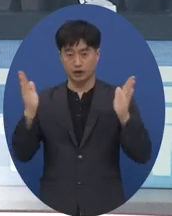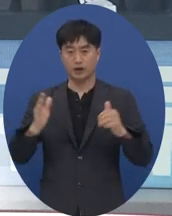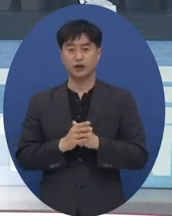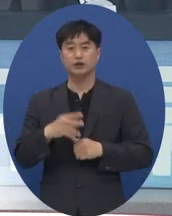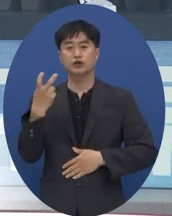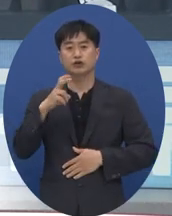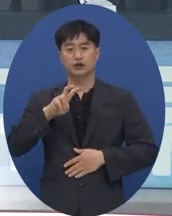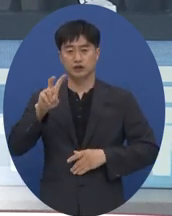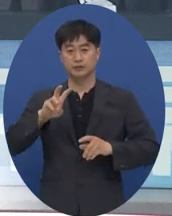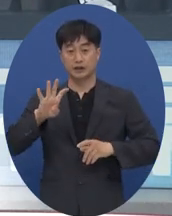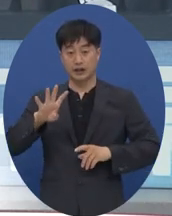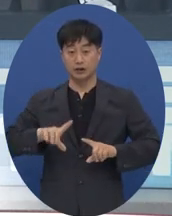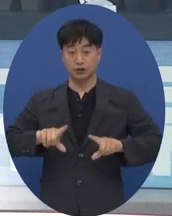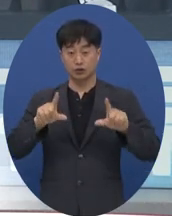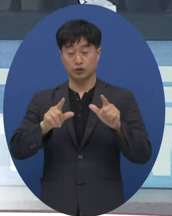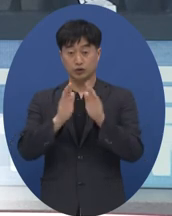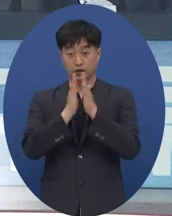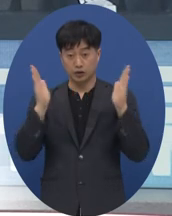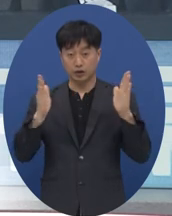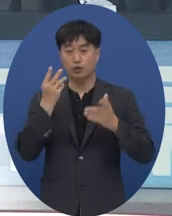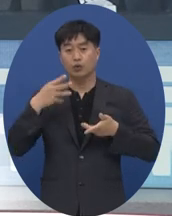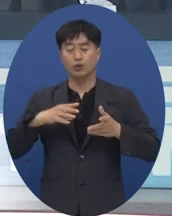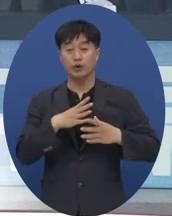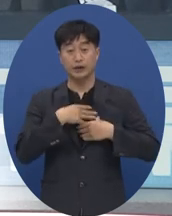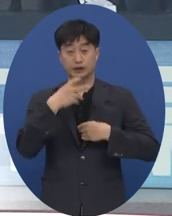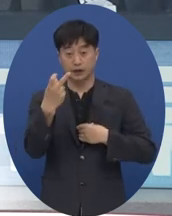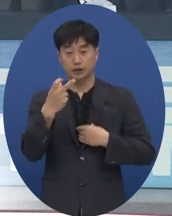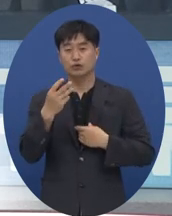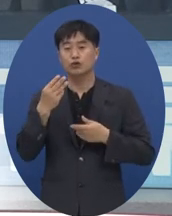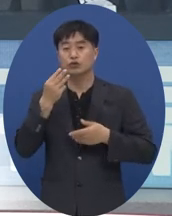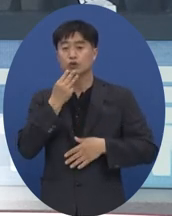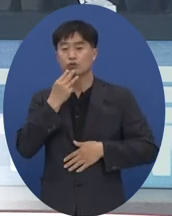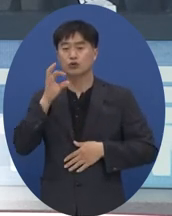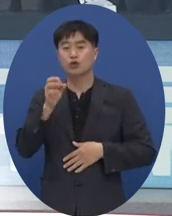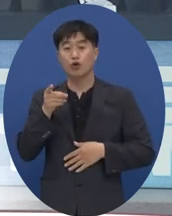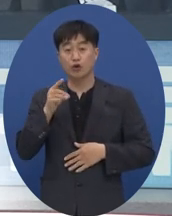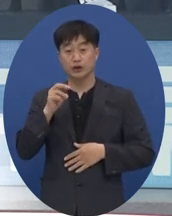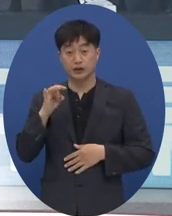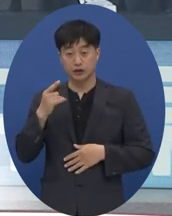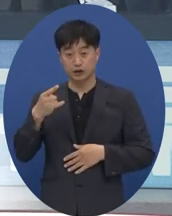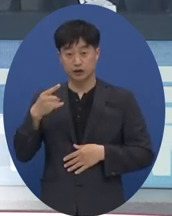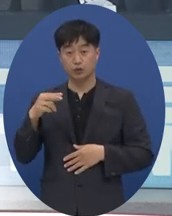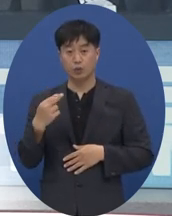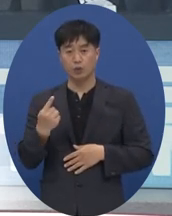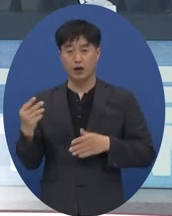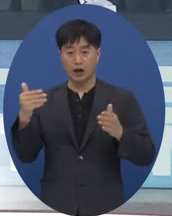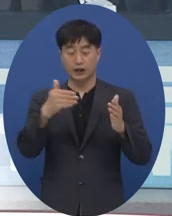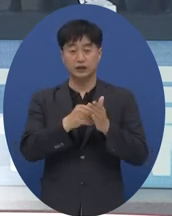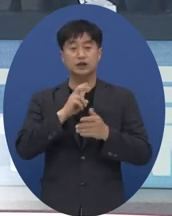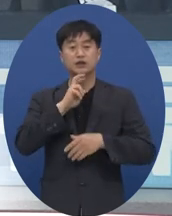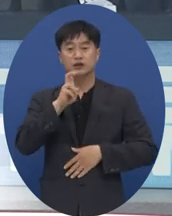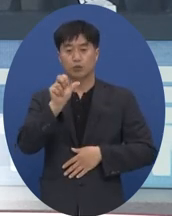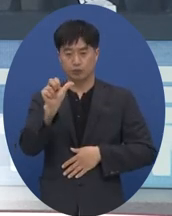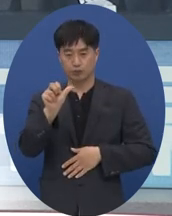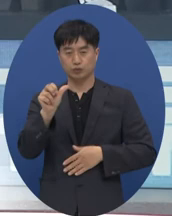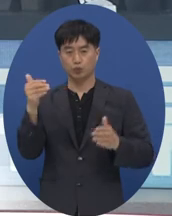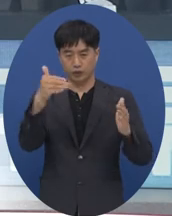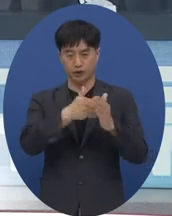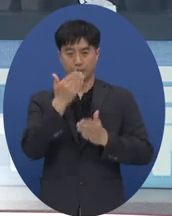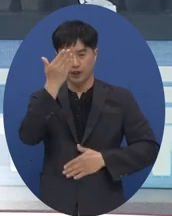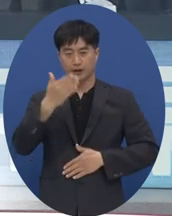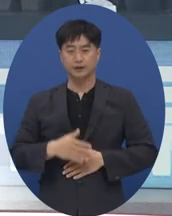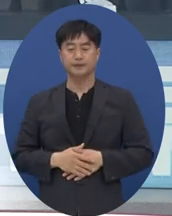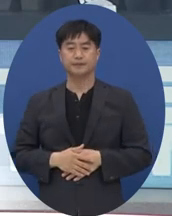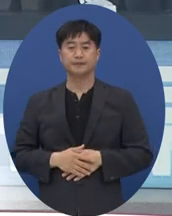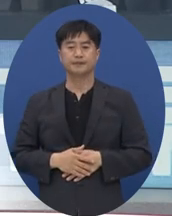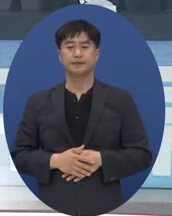오는 2024년 개통하면 경기도 안산에서 서울 여의도까지 25분 만에 갈수 있습니다. 보도에 최창순